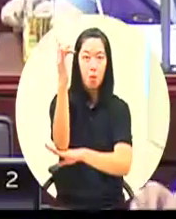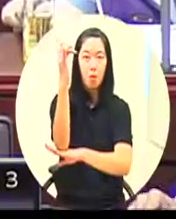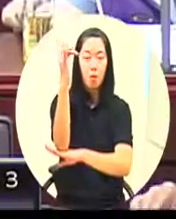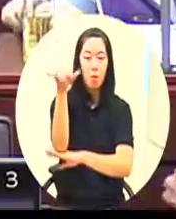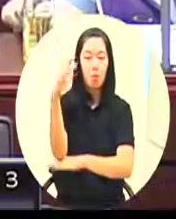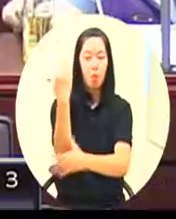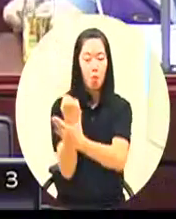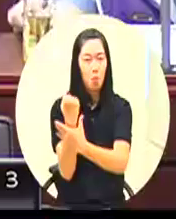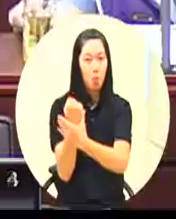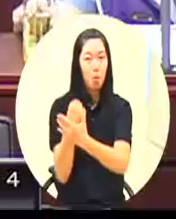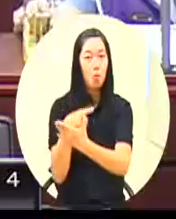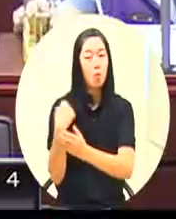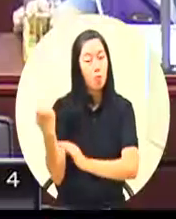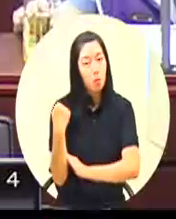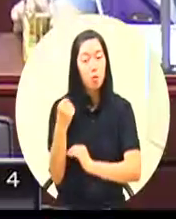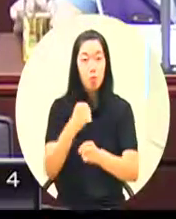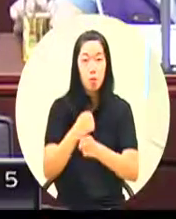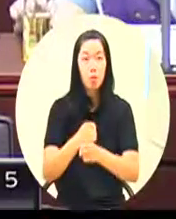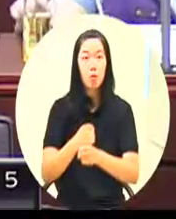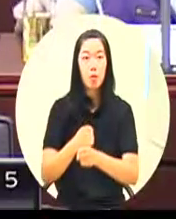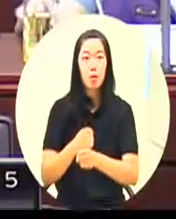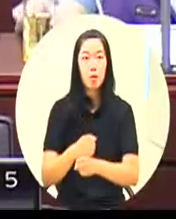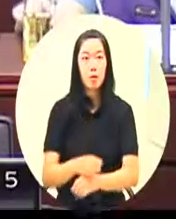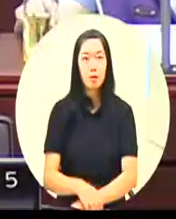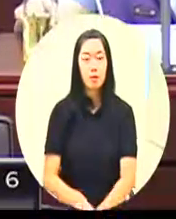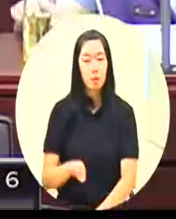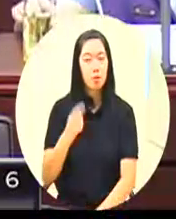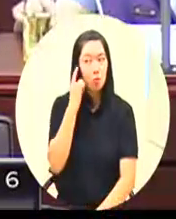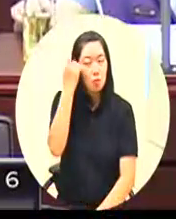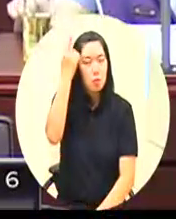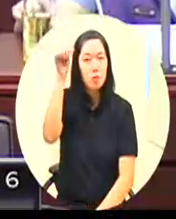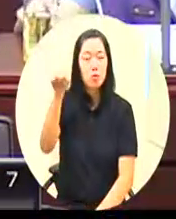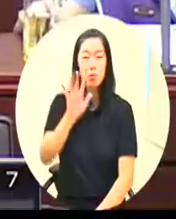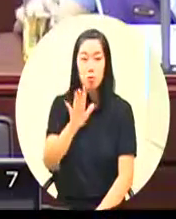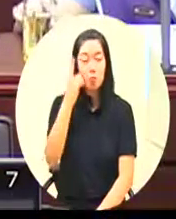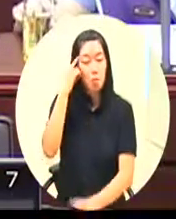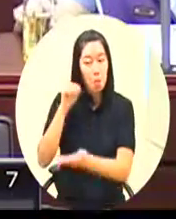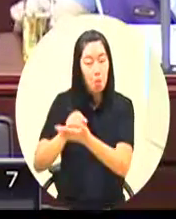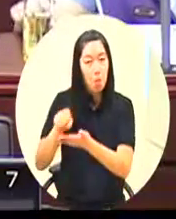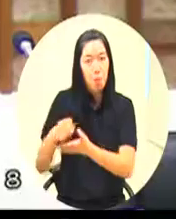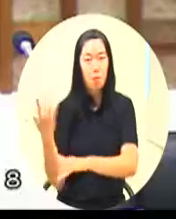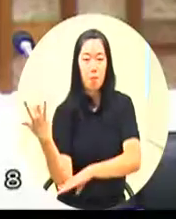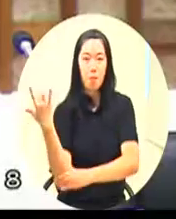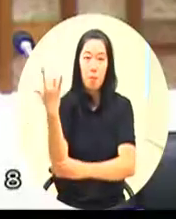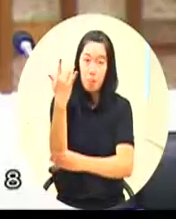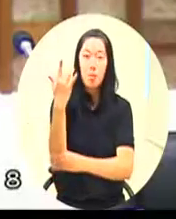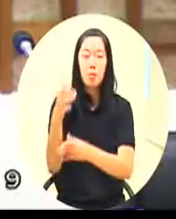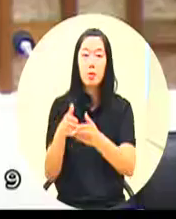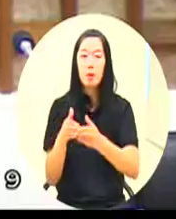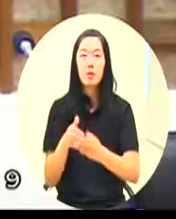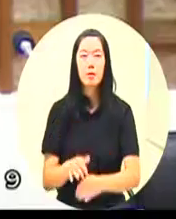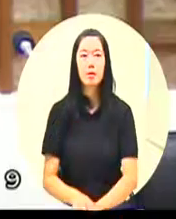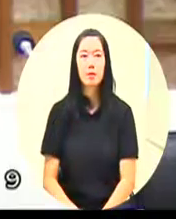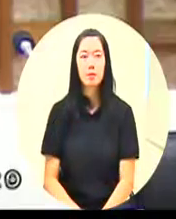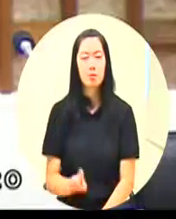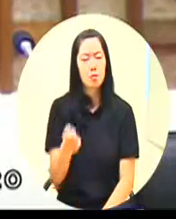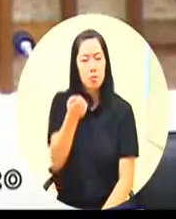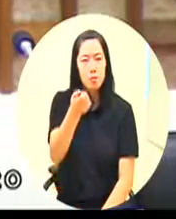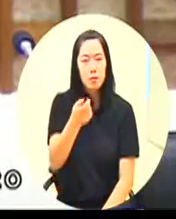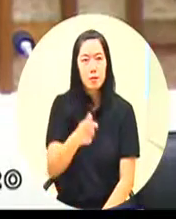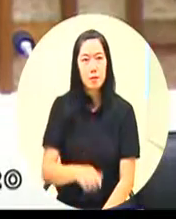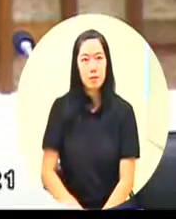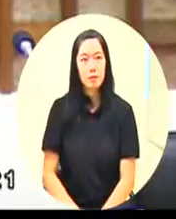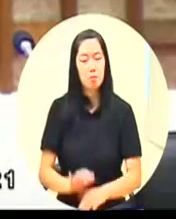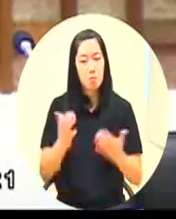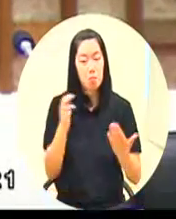都尽量去做，尤其是有纪念意义的树。 我看在扶正的部分应该是比较少，我跟你讲，大概